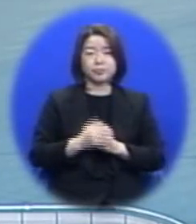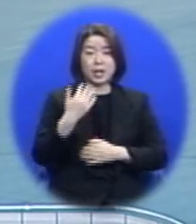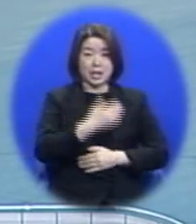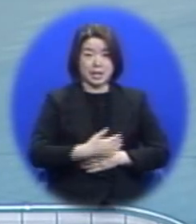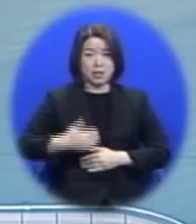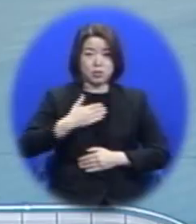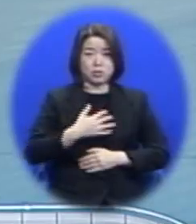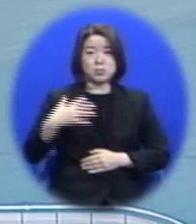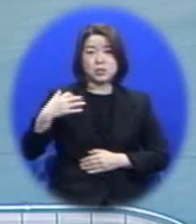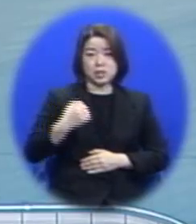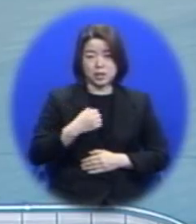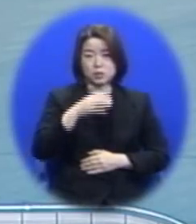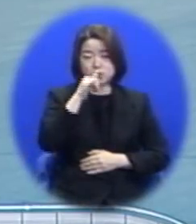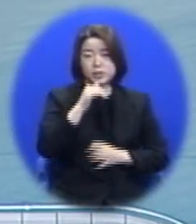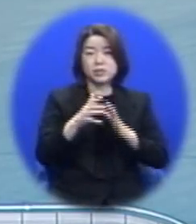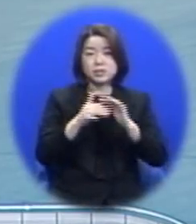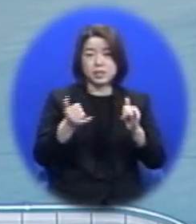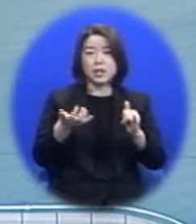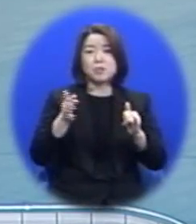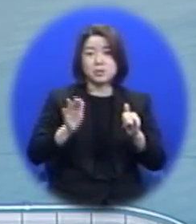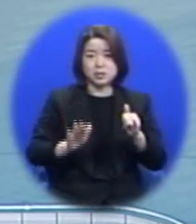육신을 가지고 있는 사람이지만